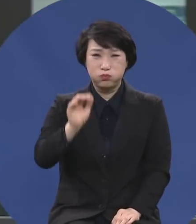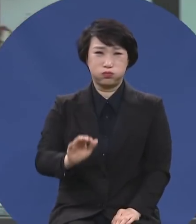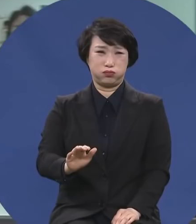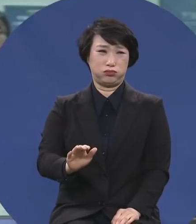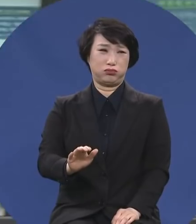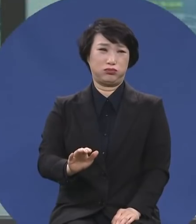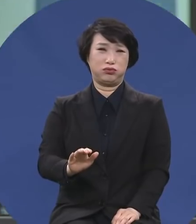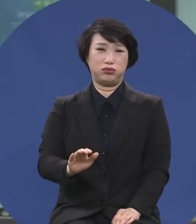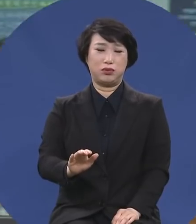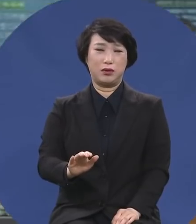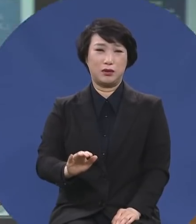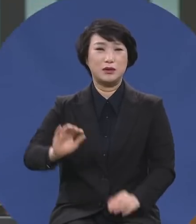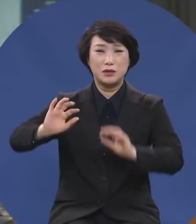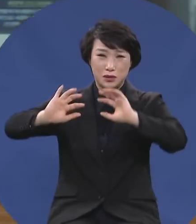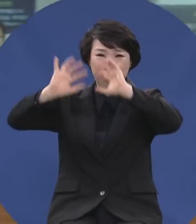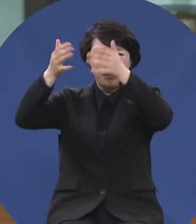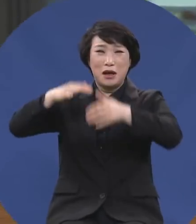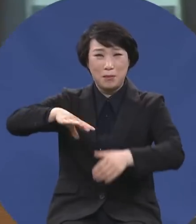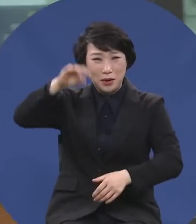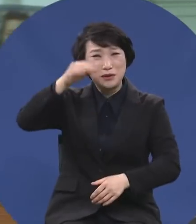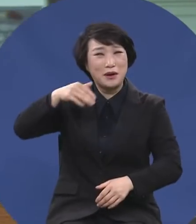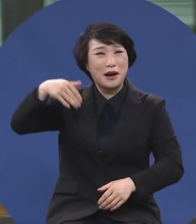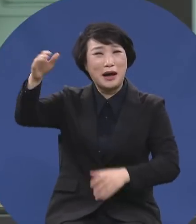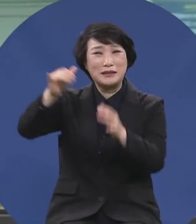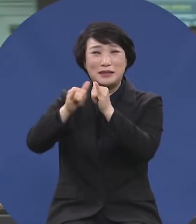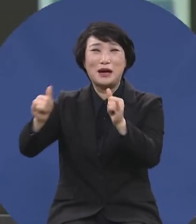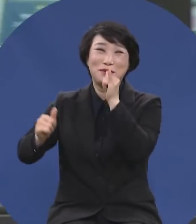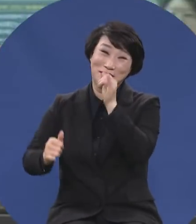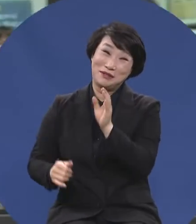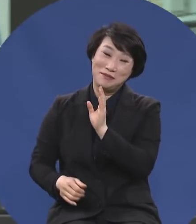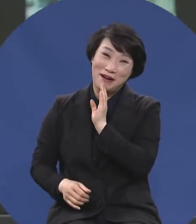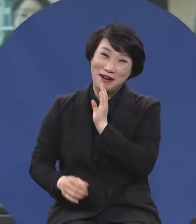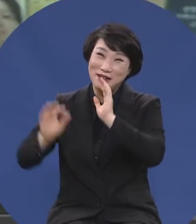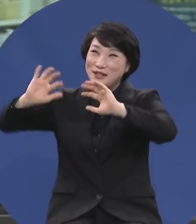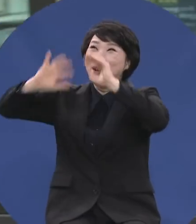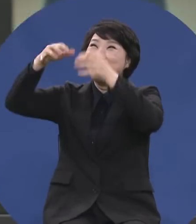연구든지 천국에 가신 분들이 천국에서